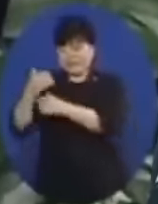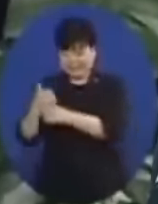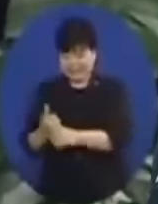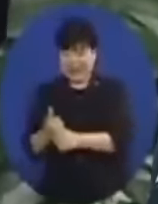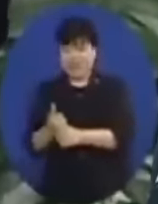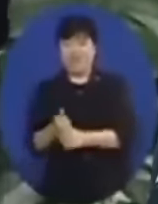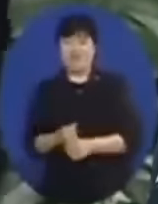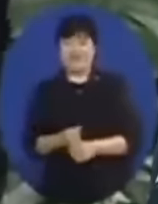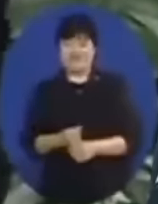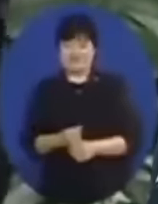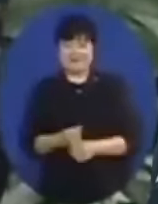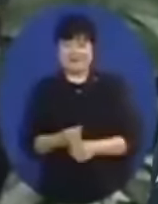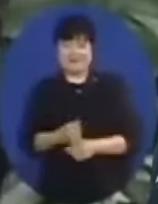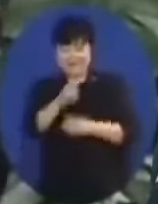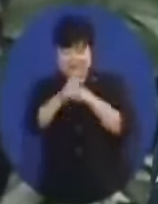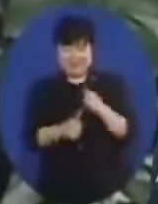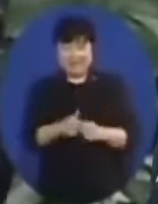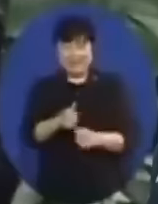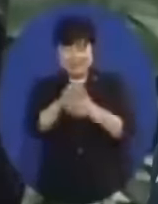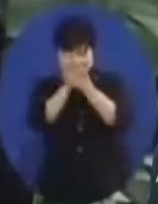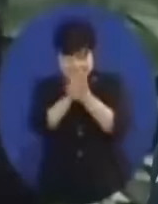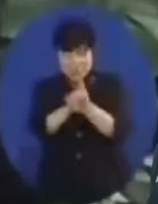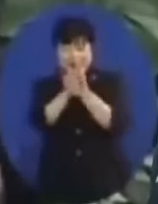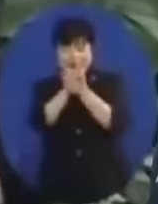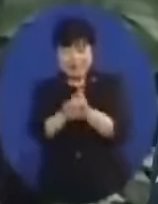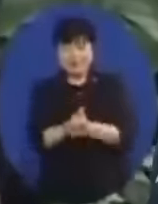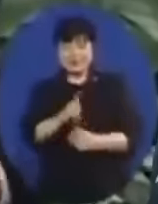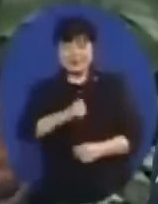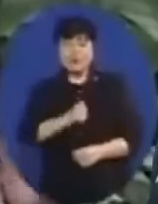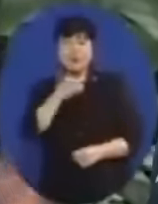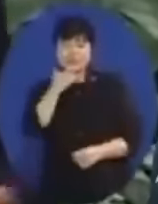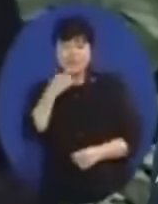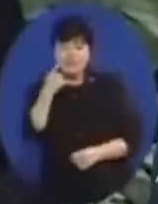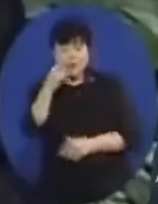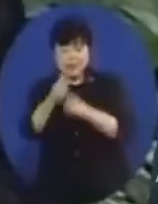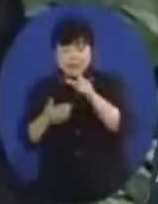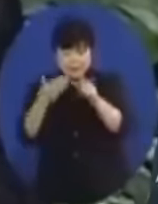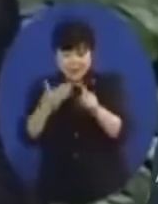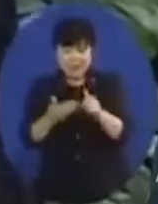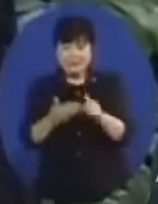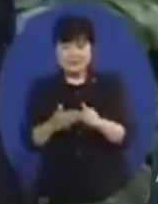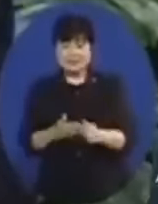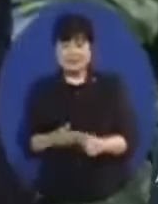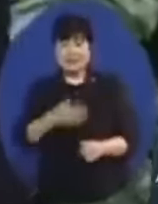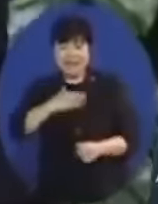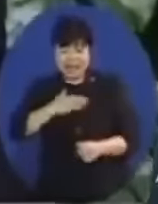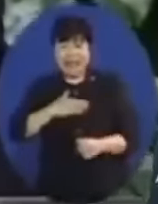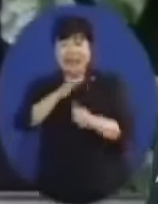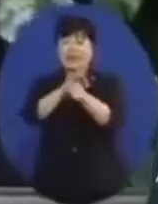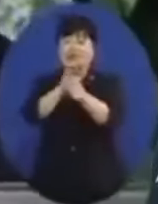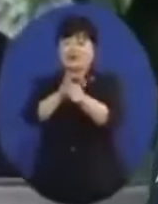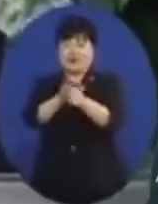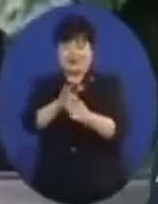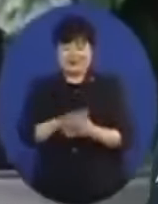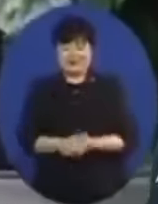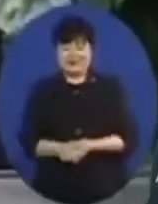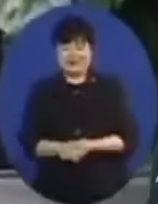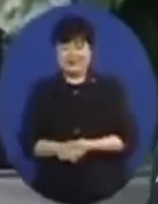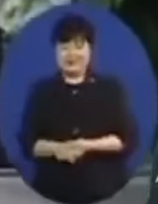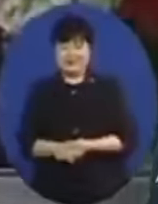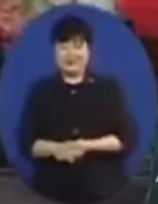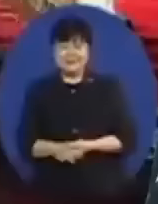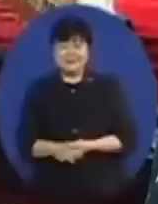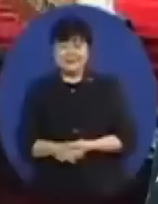의지하고 하나님 앞에 기도하면서 참고 기다리면 하나님께서 알아서 해 주시는 것입니다.